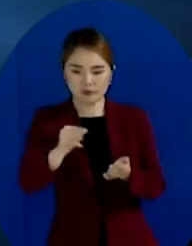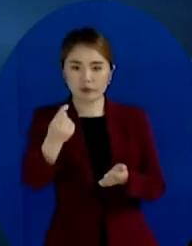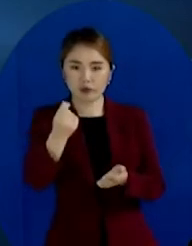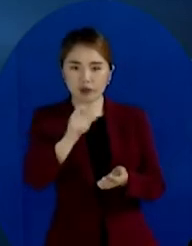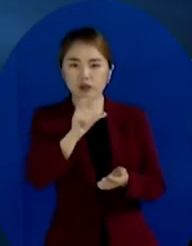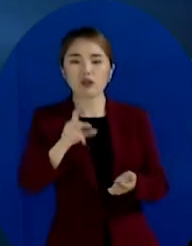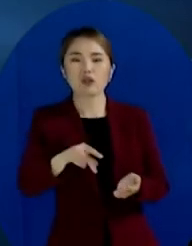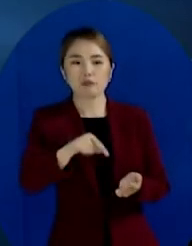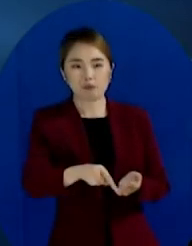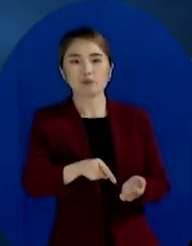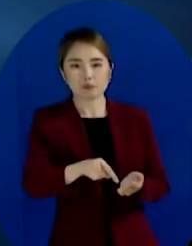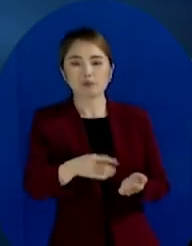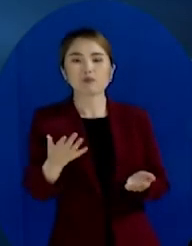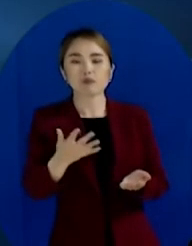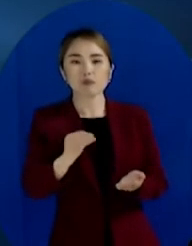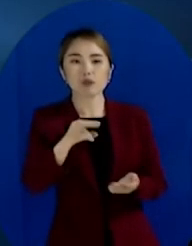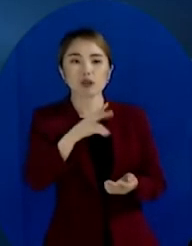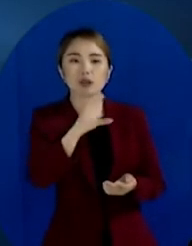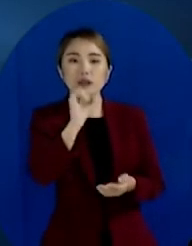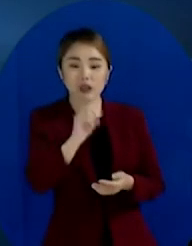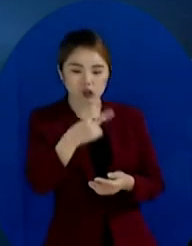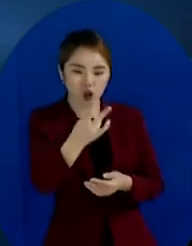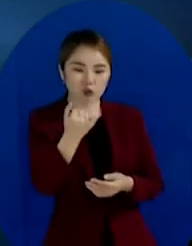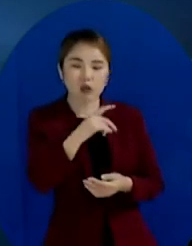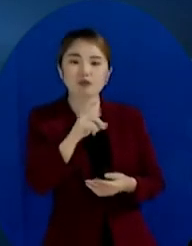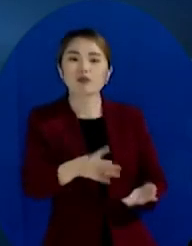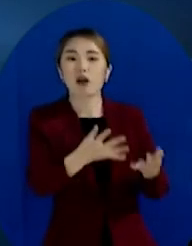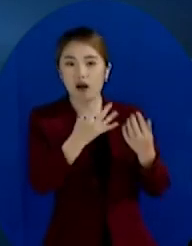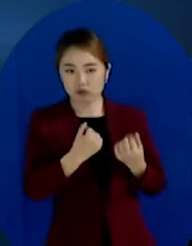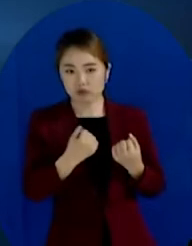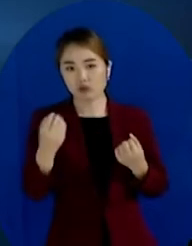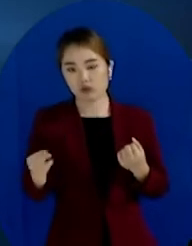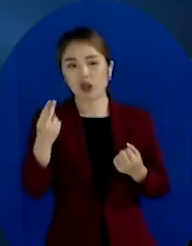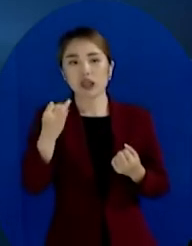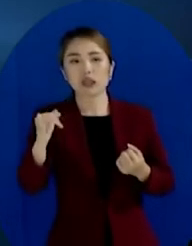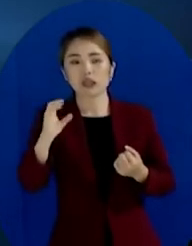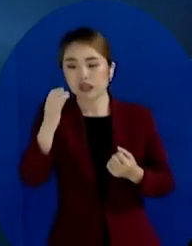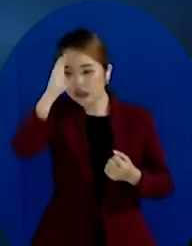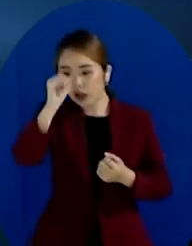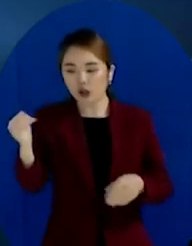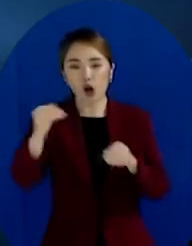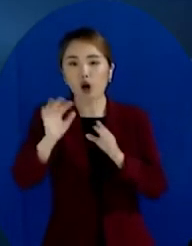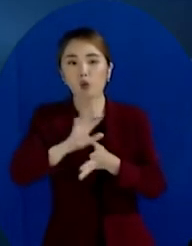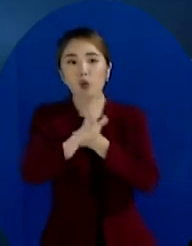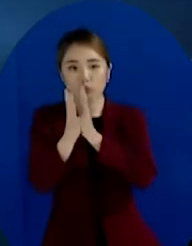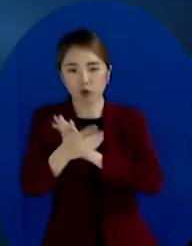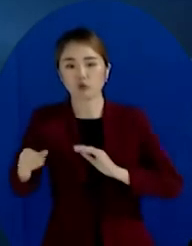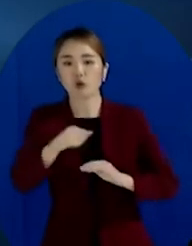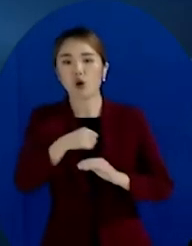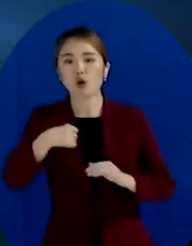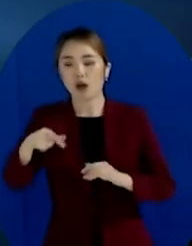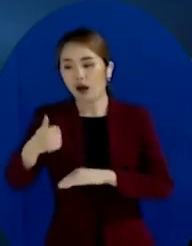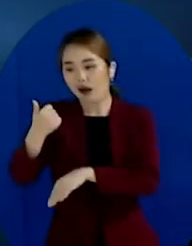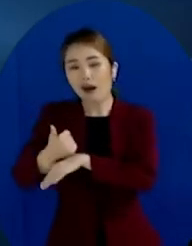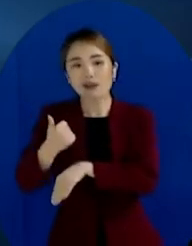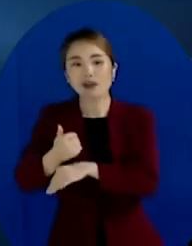төгрөгийн хөрөнгө орлогын мэдүүлэгтээ тэрээр жидүүгийн сангаас хоёр чудаа зээл авсан, түүнийг сайдын суудалд тавиагүйч Монгол Улсын ерөнхий сайд хөрсөх